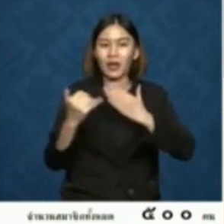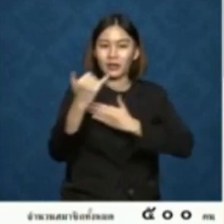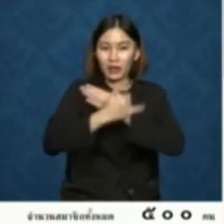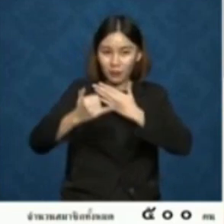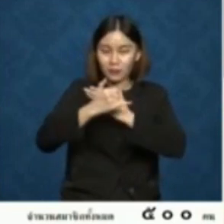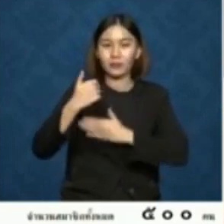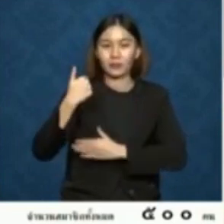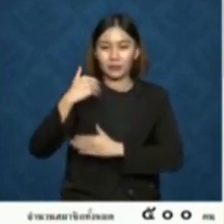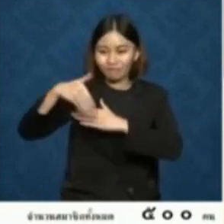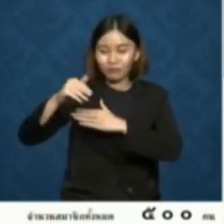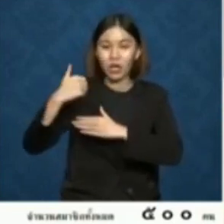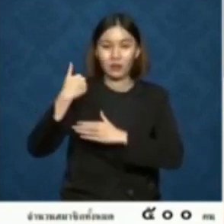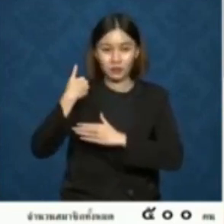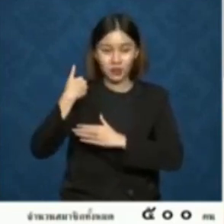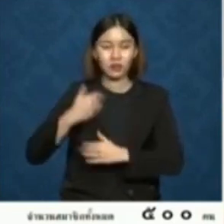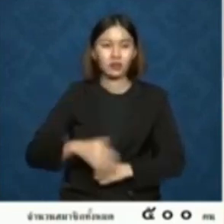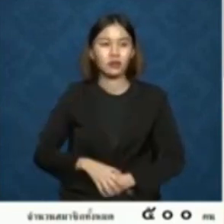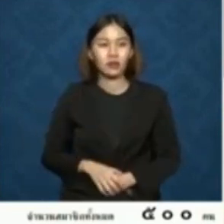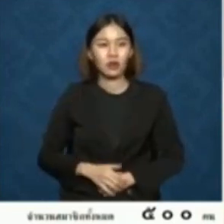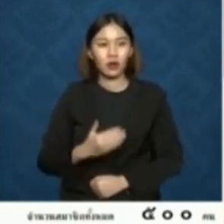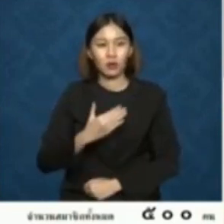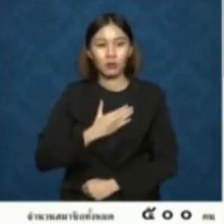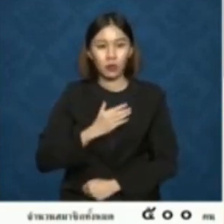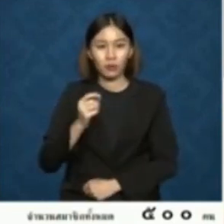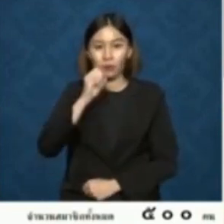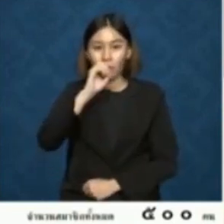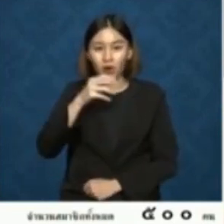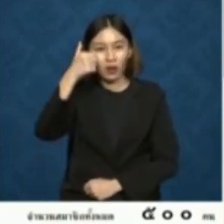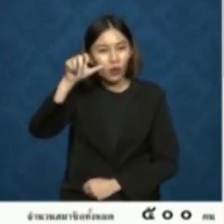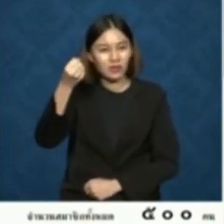างประเทศแล้วผมเองก็บอกว่า